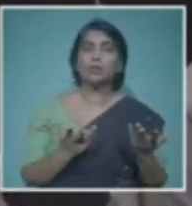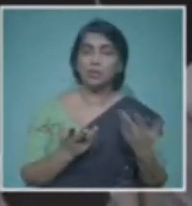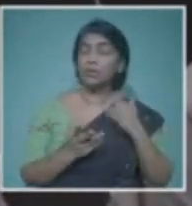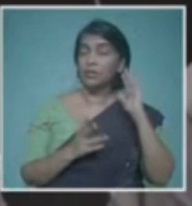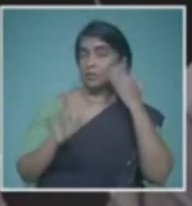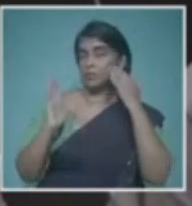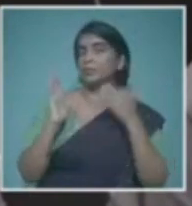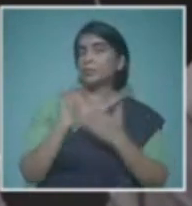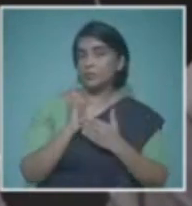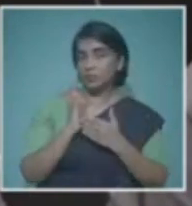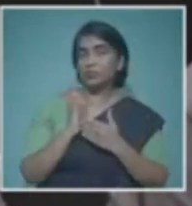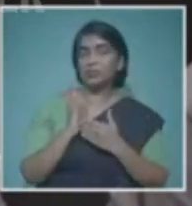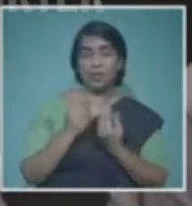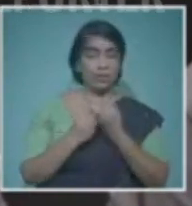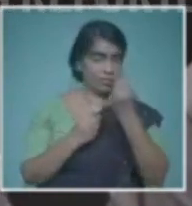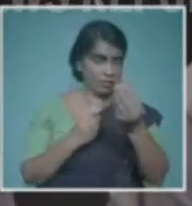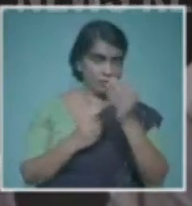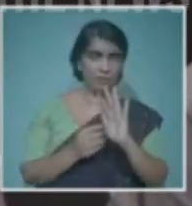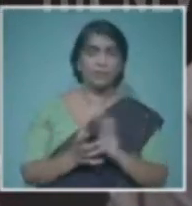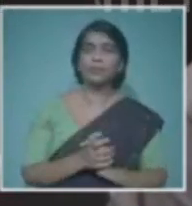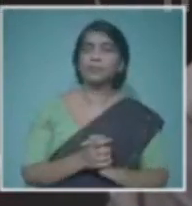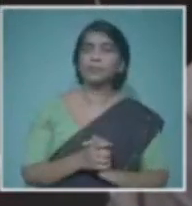ගැන විශේෂ අවධානයක් දිය යුතුයි